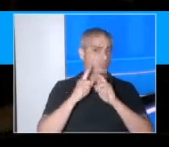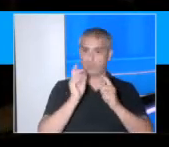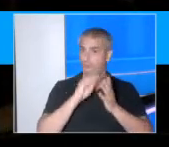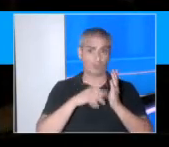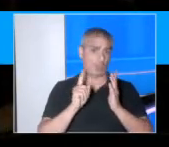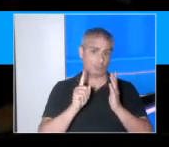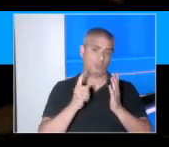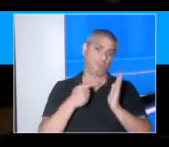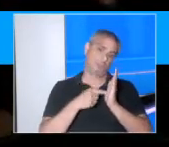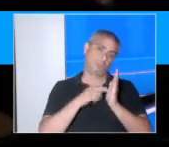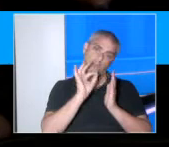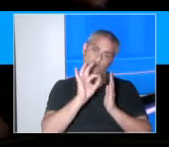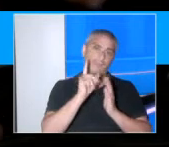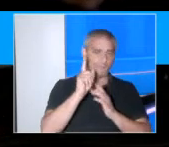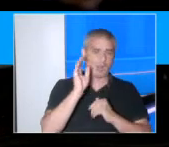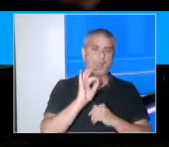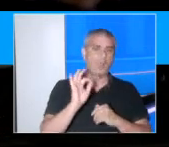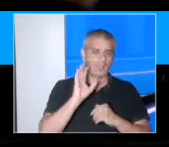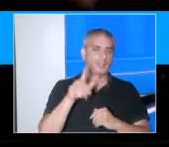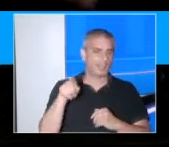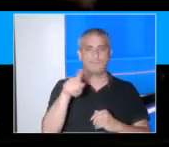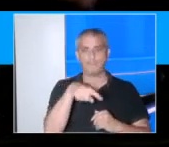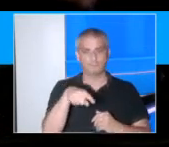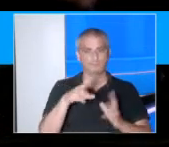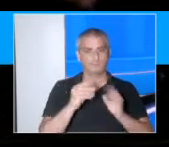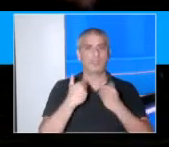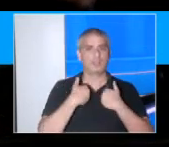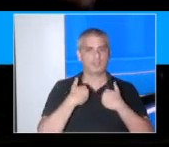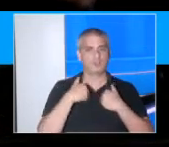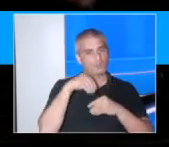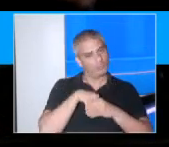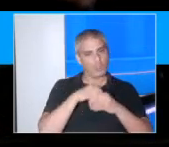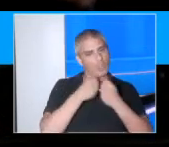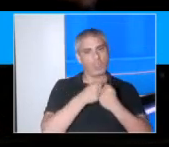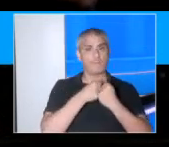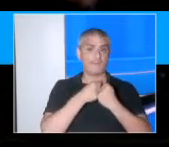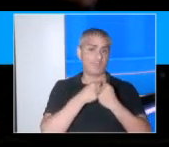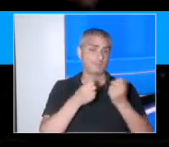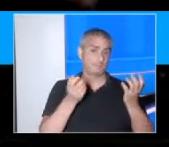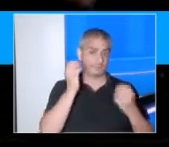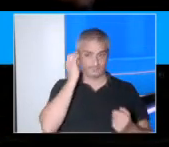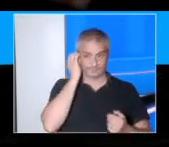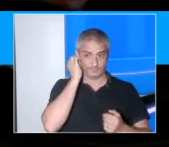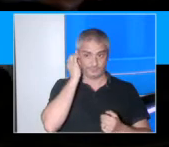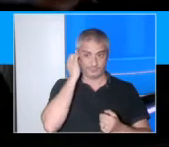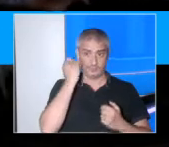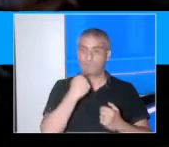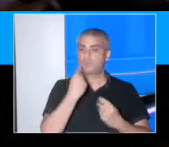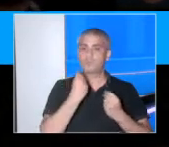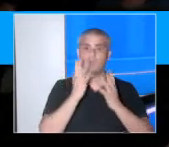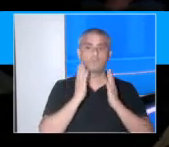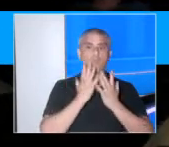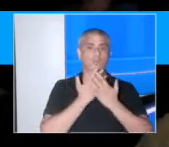חתמו, מהסיבות שלהם, אבל עדיין גם הם יחד איתנו בתוך המאבק הזה. הם אמרו היום דברים מאוד